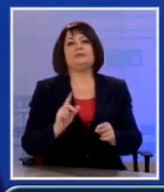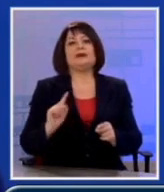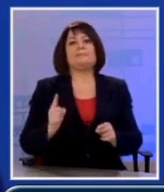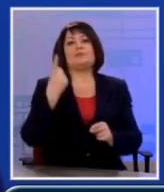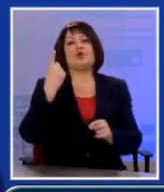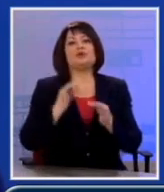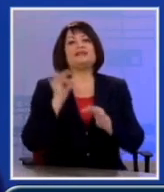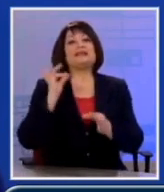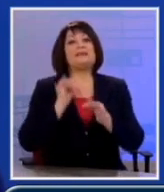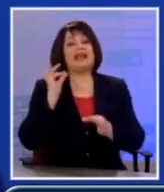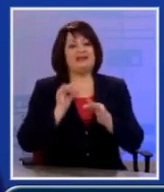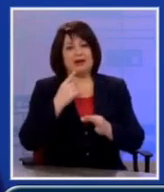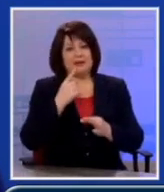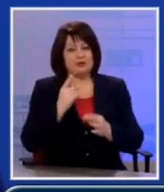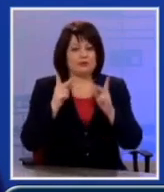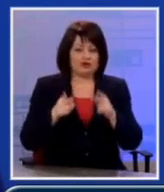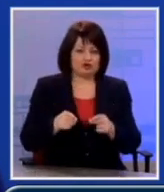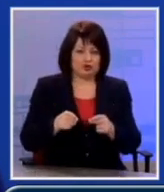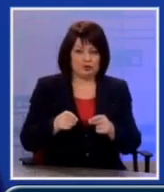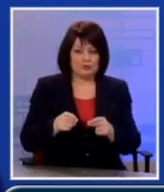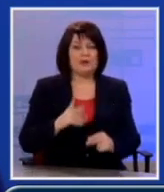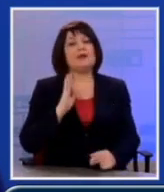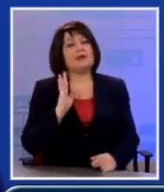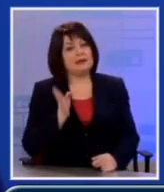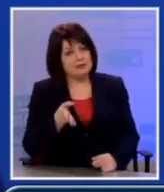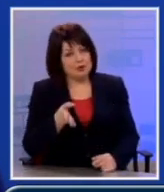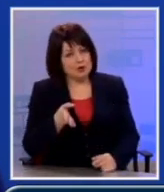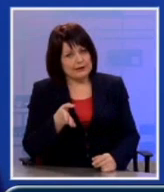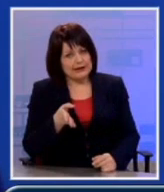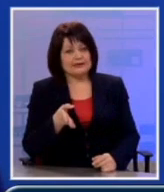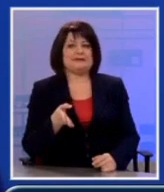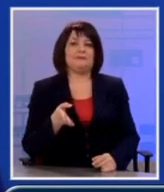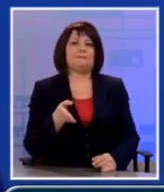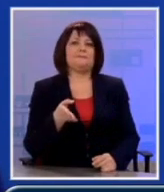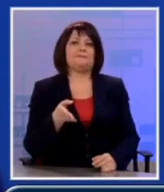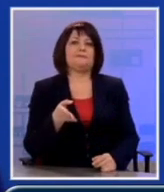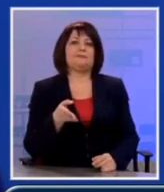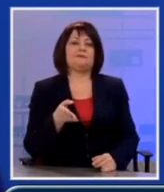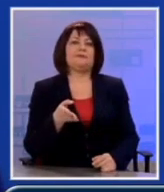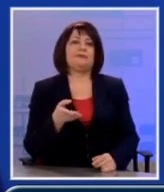Σεπτέμβρη. Αυτό θα δώσει τη δυνατότητα και στην